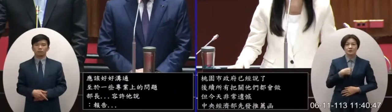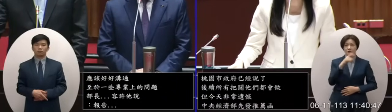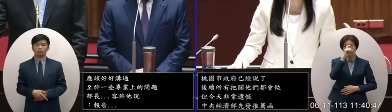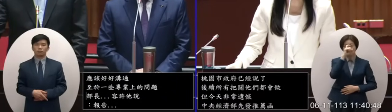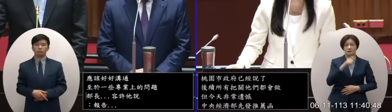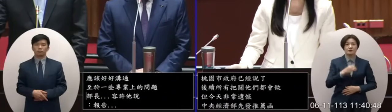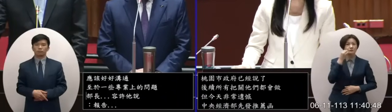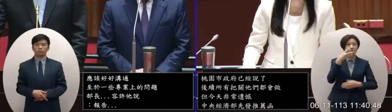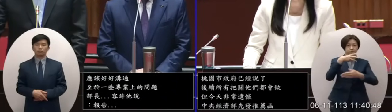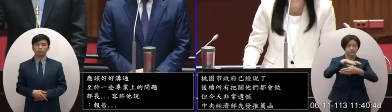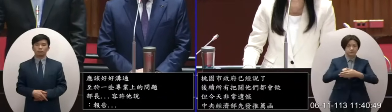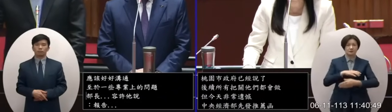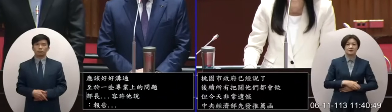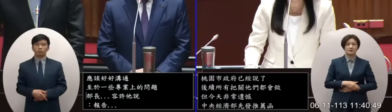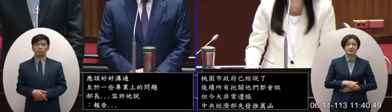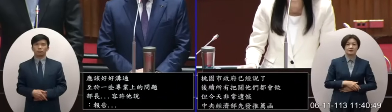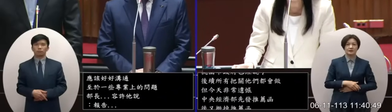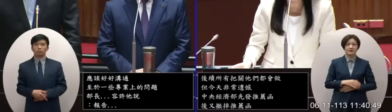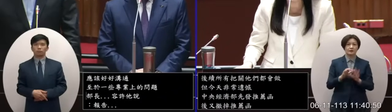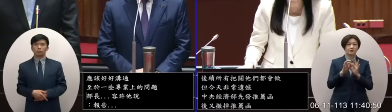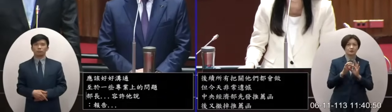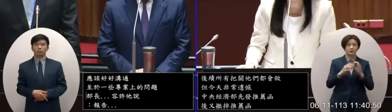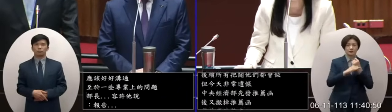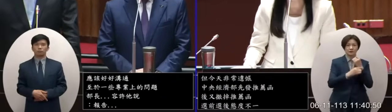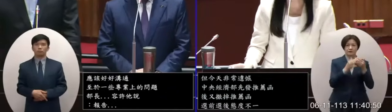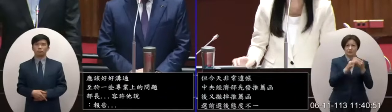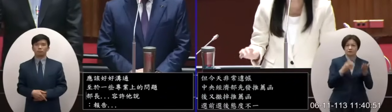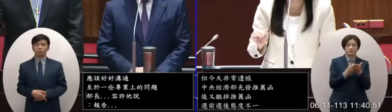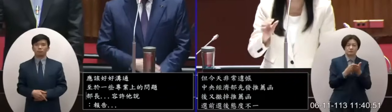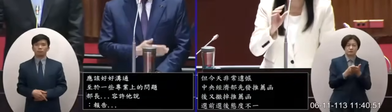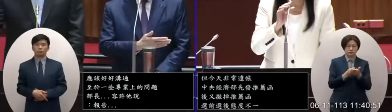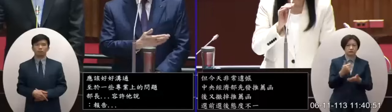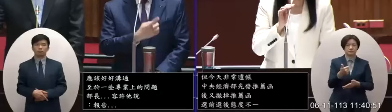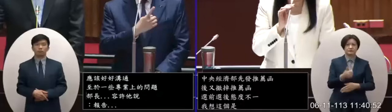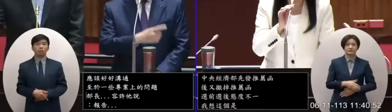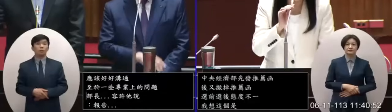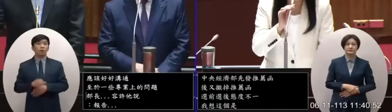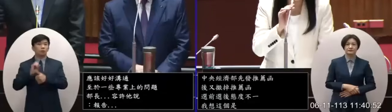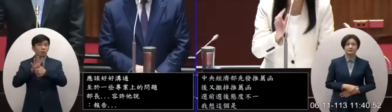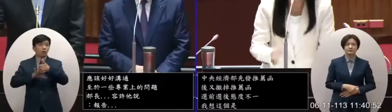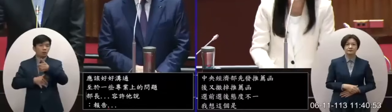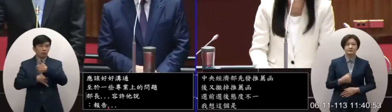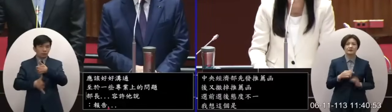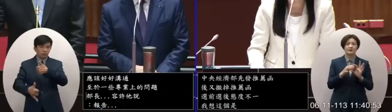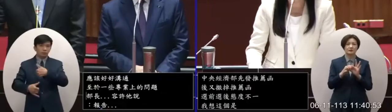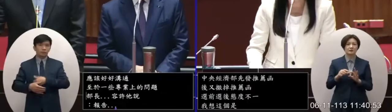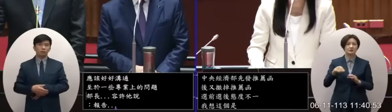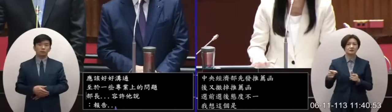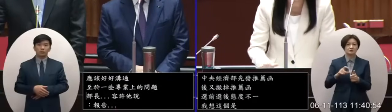望三个月内我们要制定相关的这个更严谨的法规标准出来。 报告委员，其实